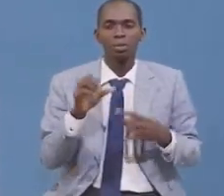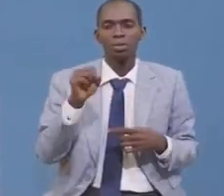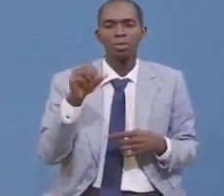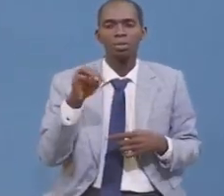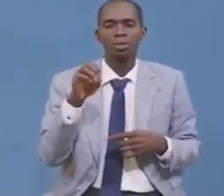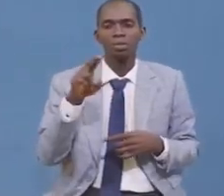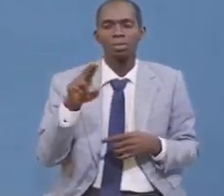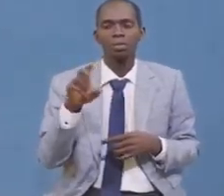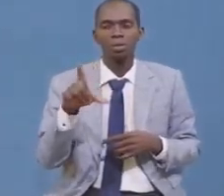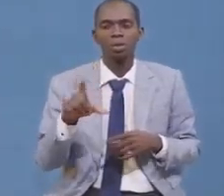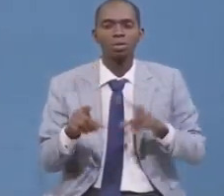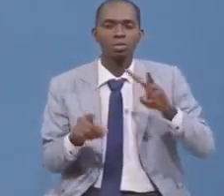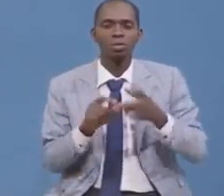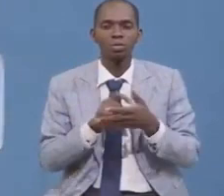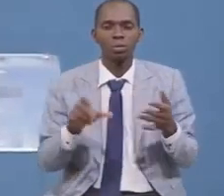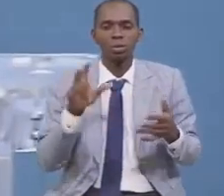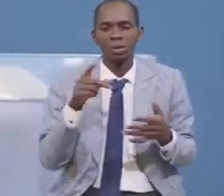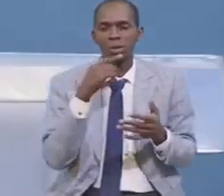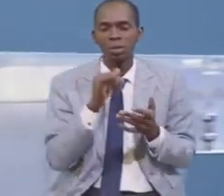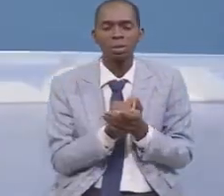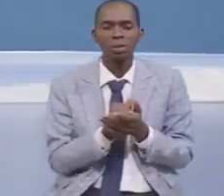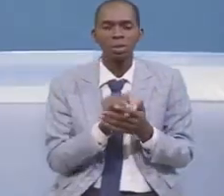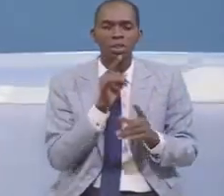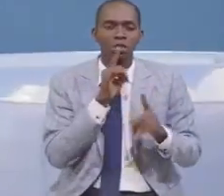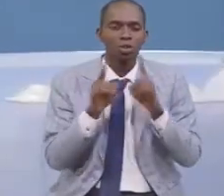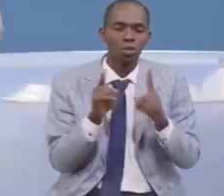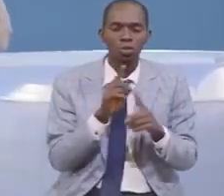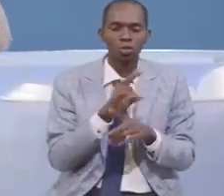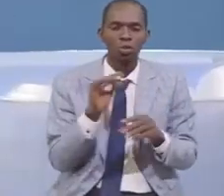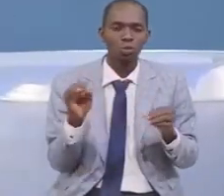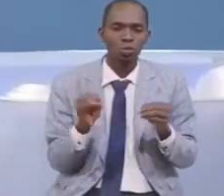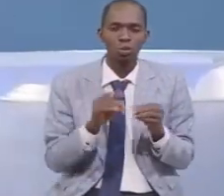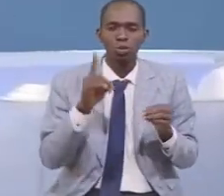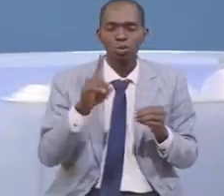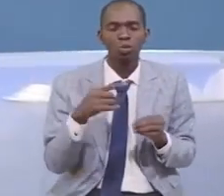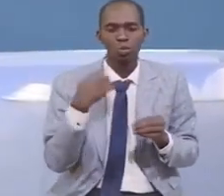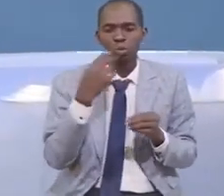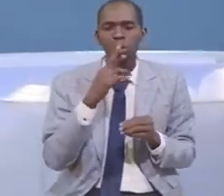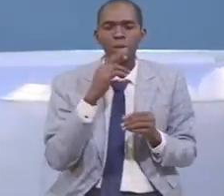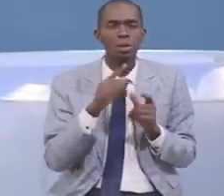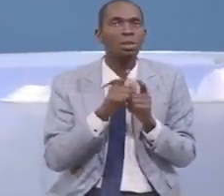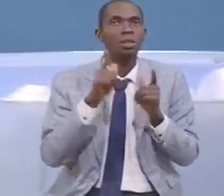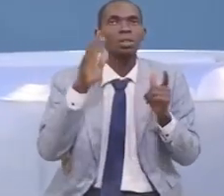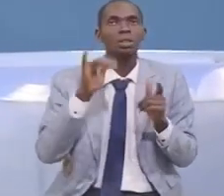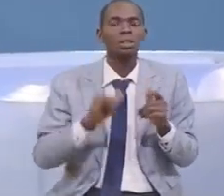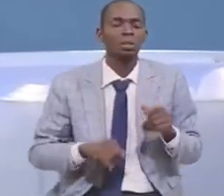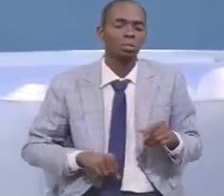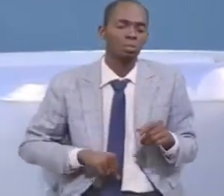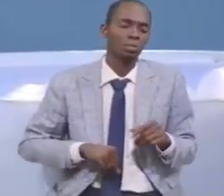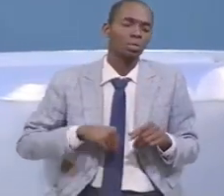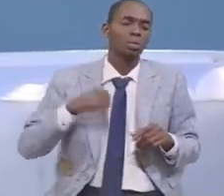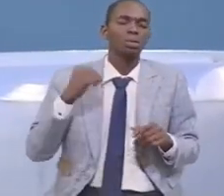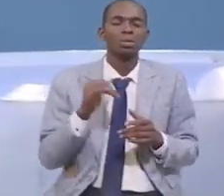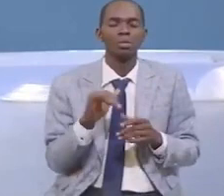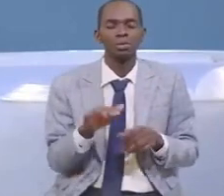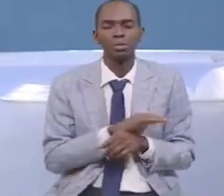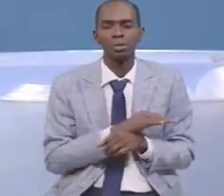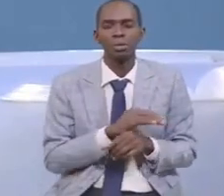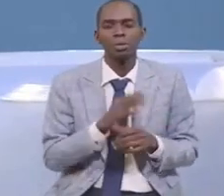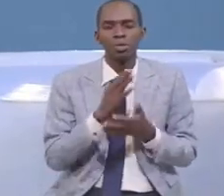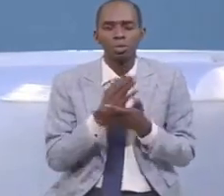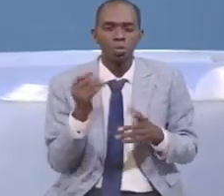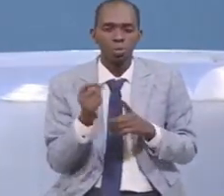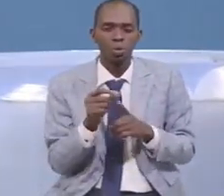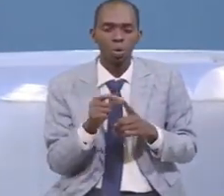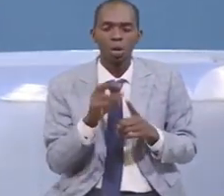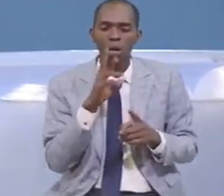proudly. ఆయన అంటాడు కదా, మరి అతిశయముగా మాట్లాడకుడి. Some words come out of pride. కనుక మాటలు